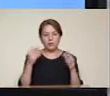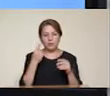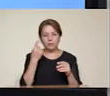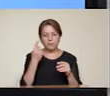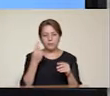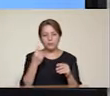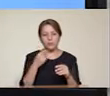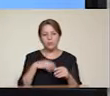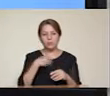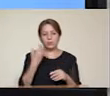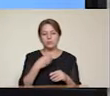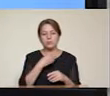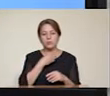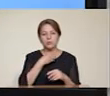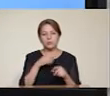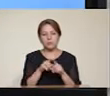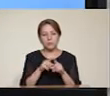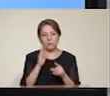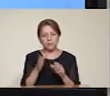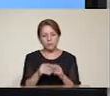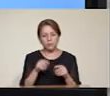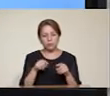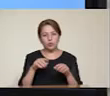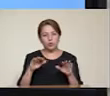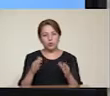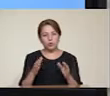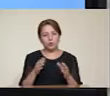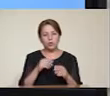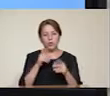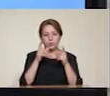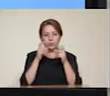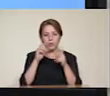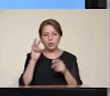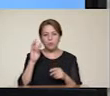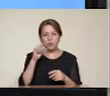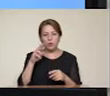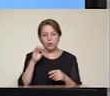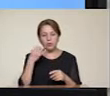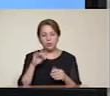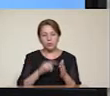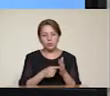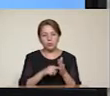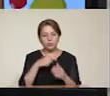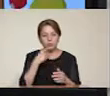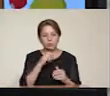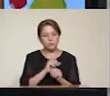bahaybat jonivorga o'xshaydi. Demak, bunday holatda biz chumolini moddiy nuqta deb ayta olmas